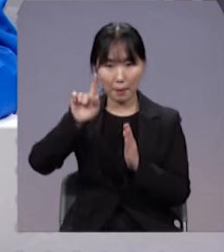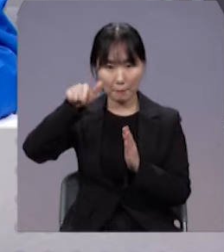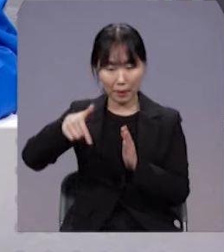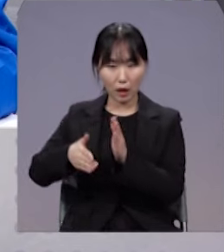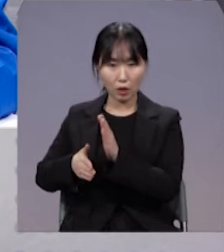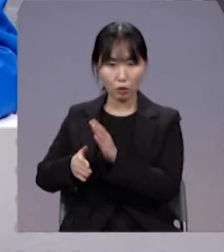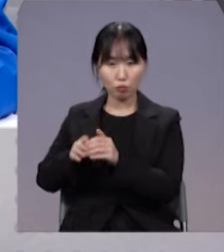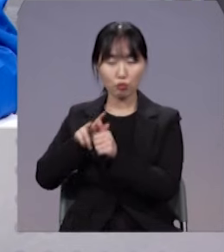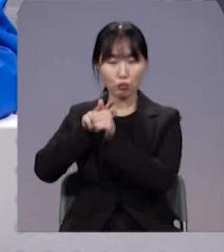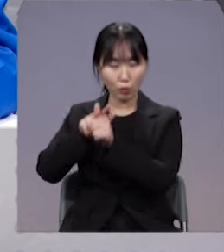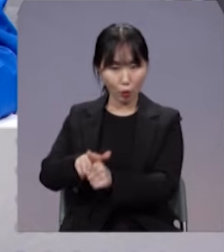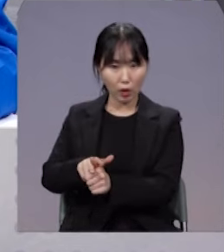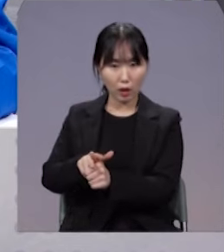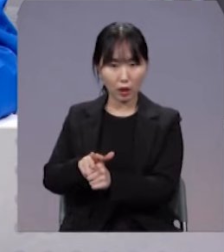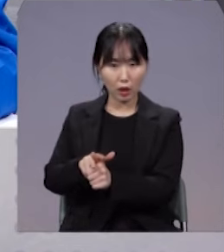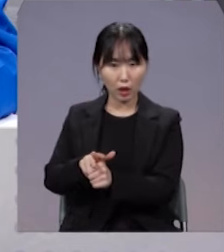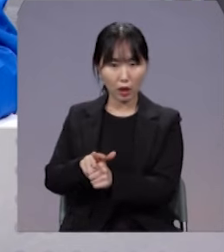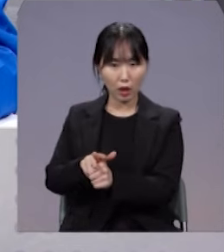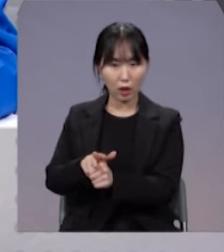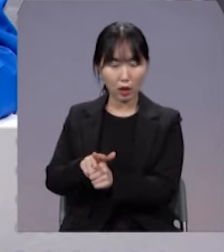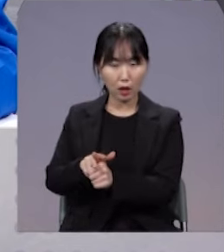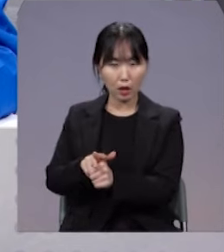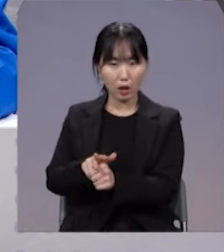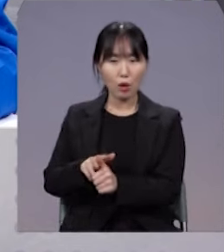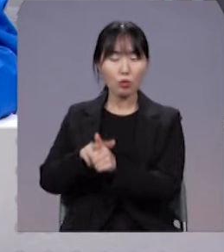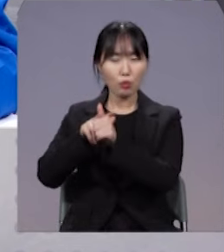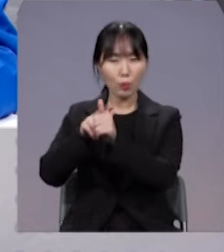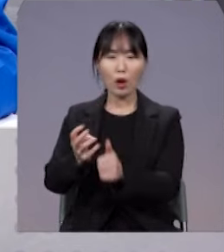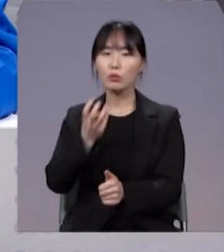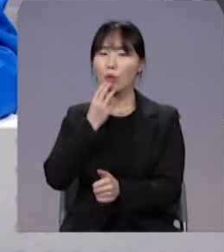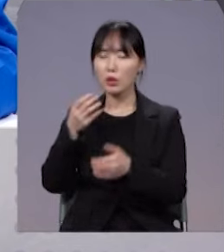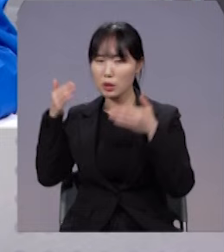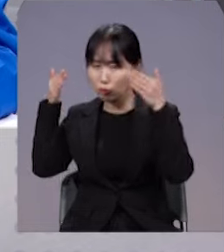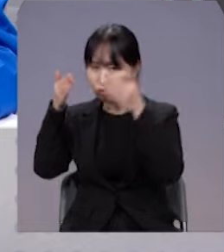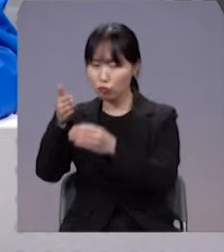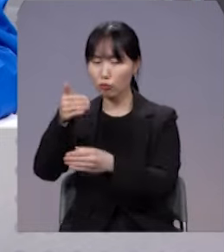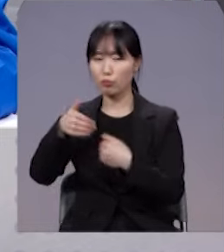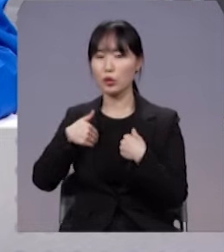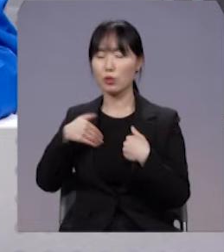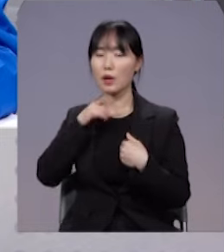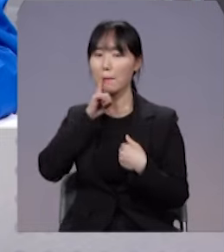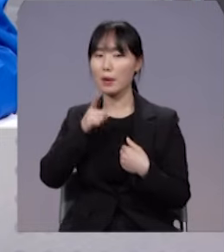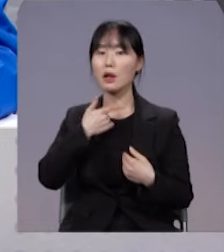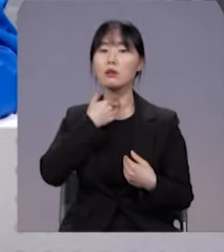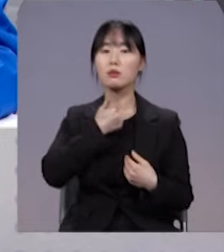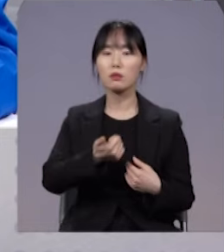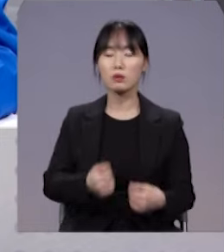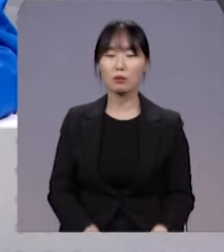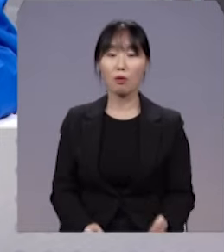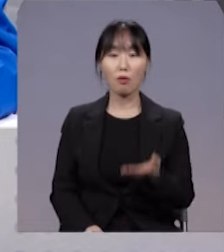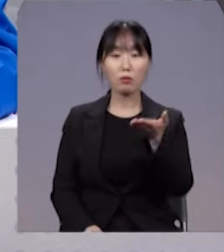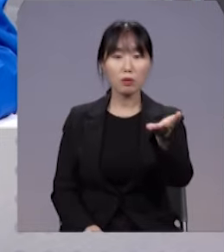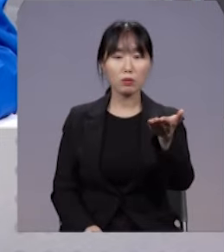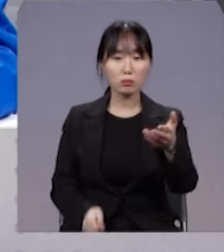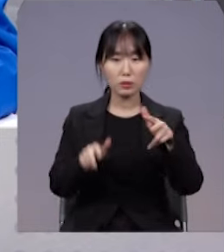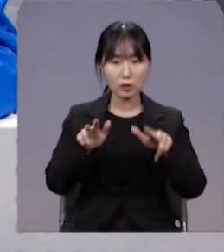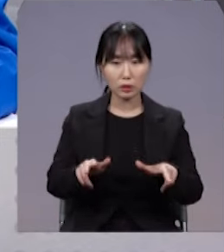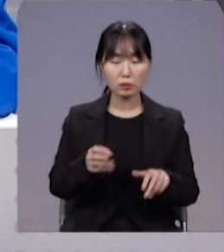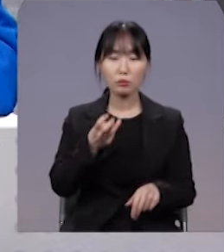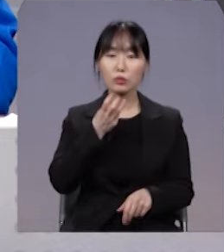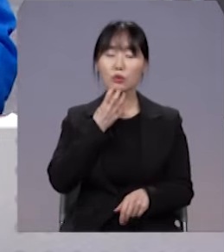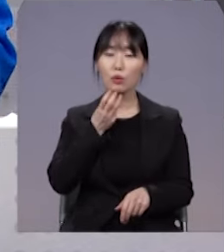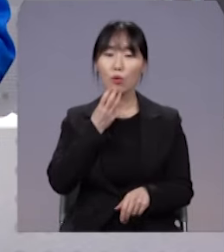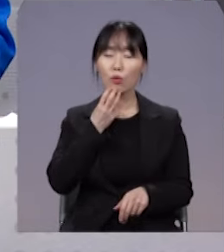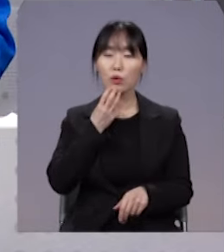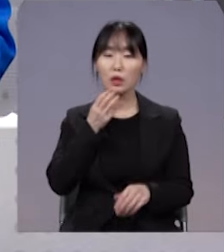유권자들이 후보가 서울에 집중 해야 되지 않게 이렇게 기했습니다 배용 후보가 서울에